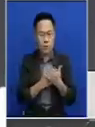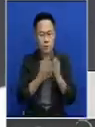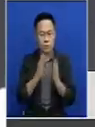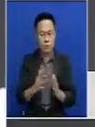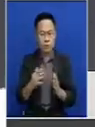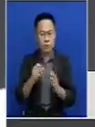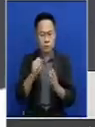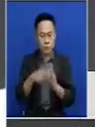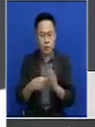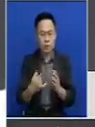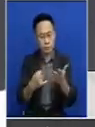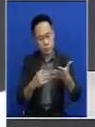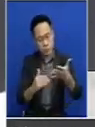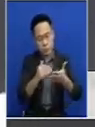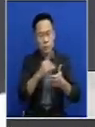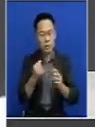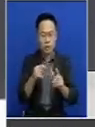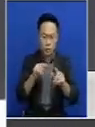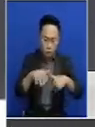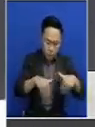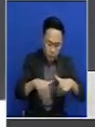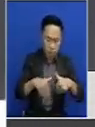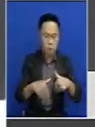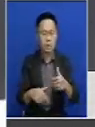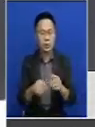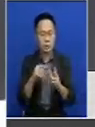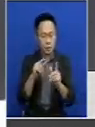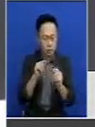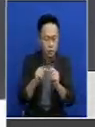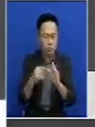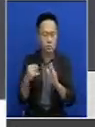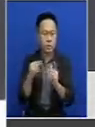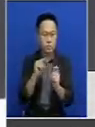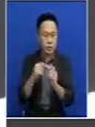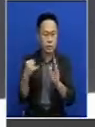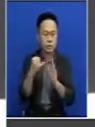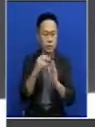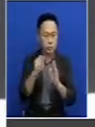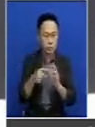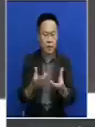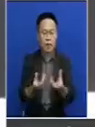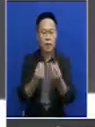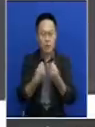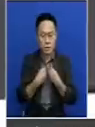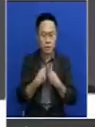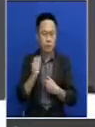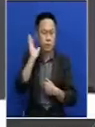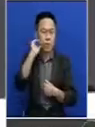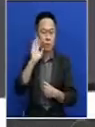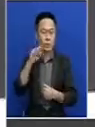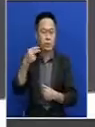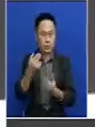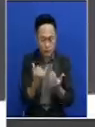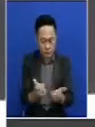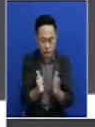ลทุกหมู่บ้านทุกตำบลทุกอำเภอทุกจังหวัดและทั้งจังหวัดสุพรรณบุรีมีให้กับพ่อบรรหาร